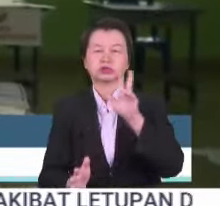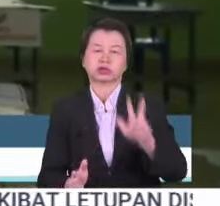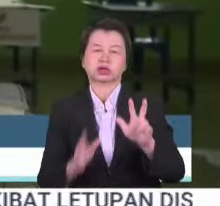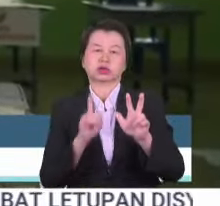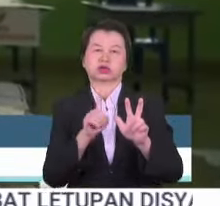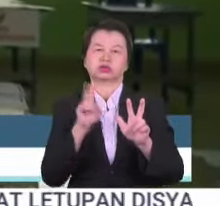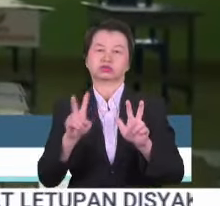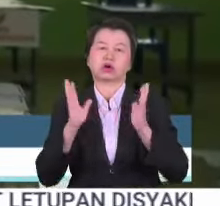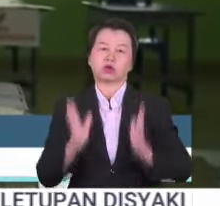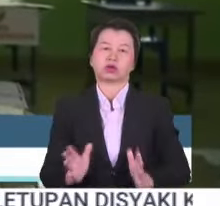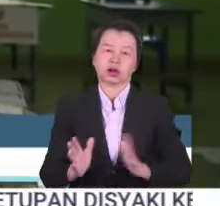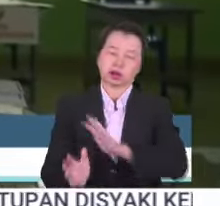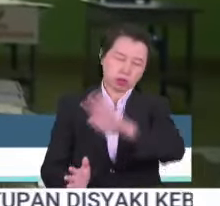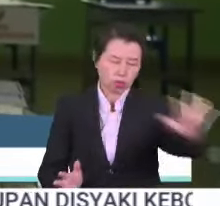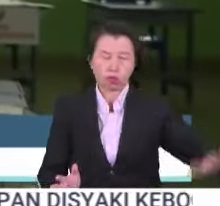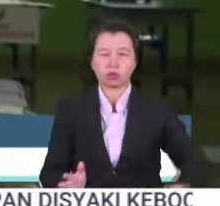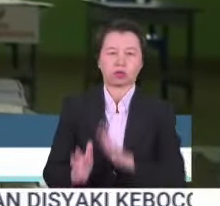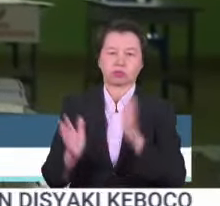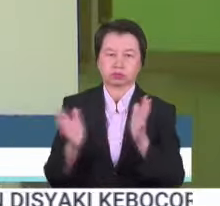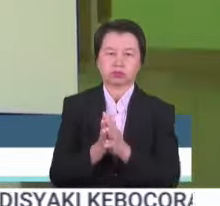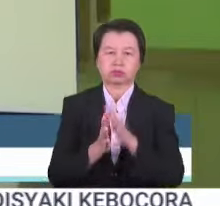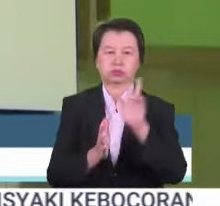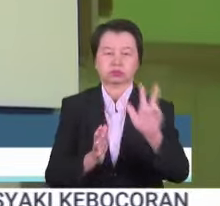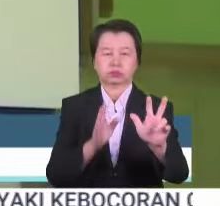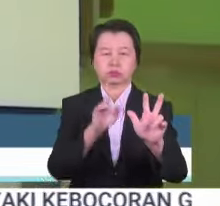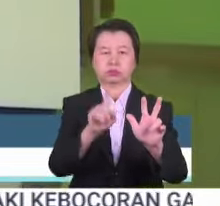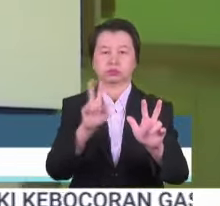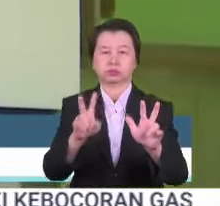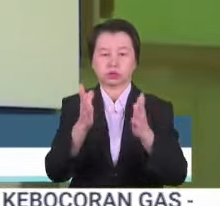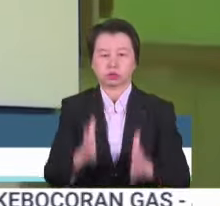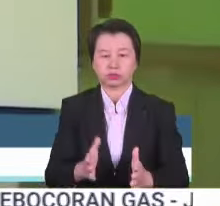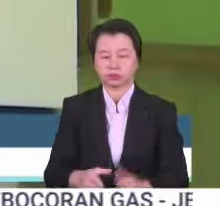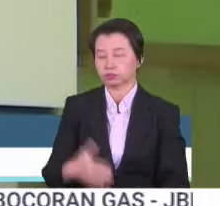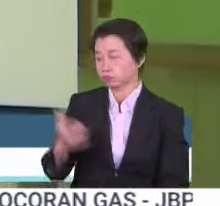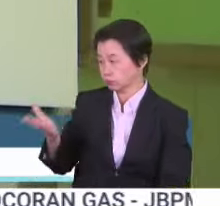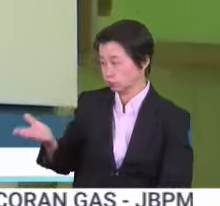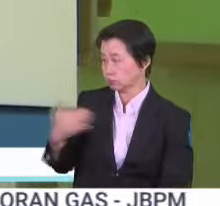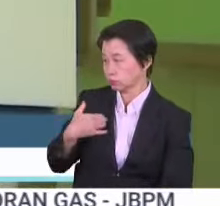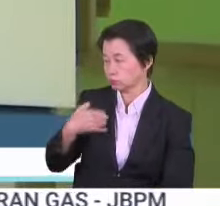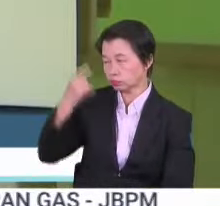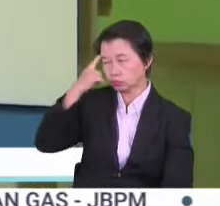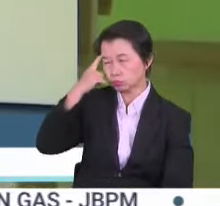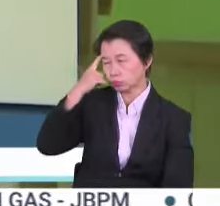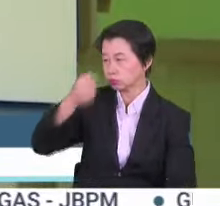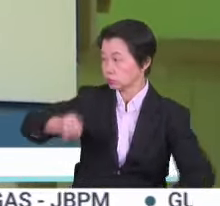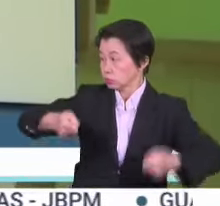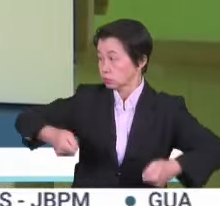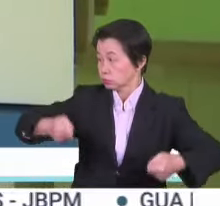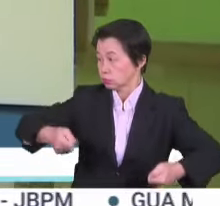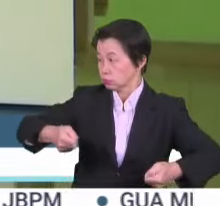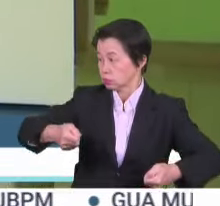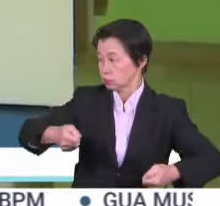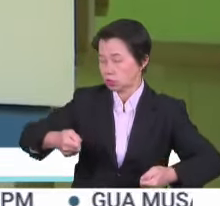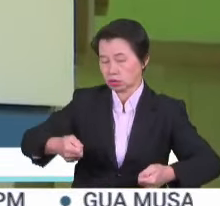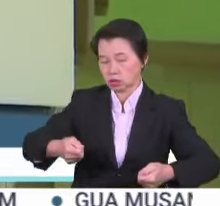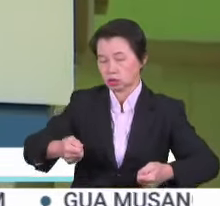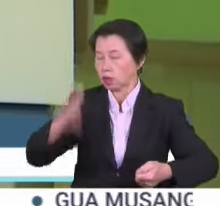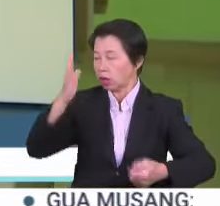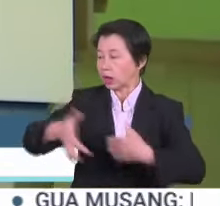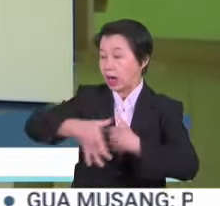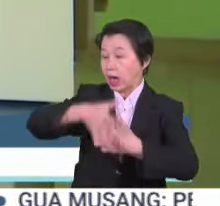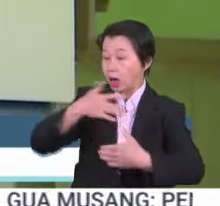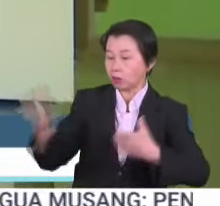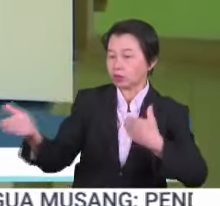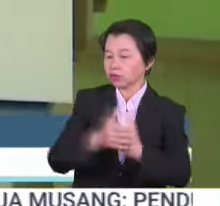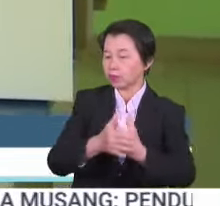orang dari segi petugas. Okey, Datuk, mungkin ada sebarang jangkaan peti undi yang mana yang akan awal tiba di